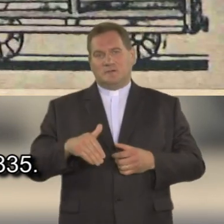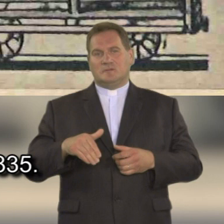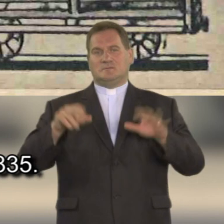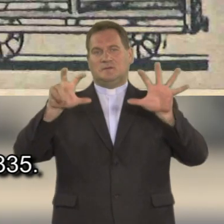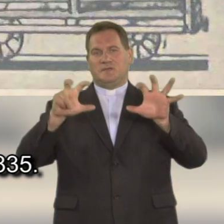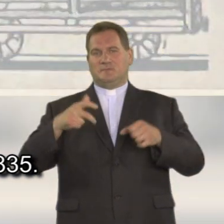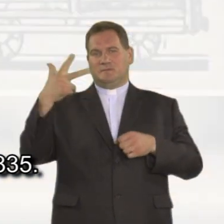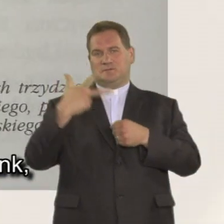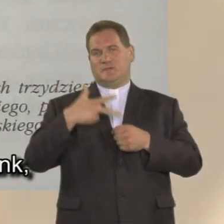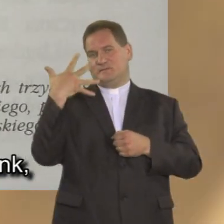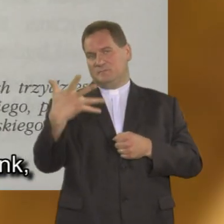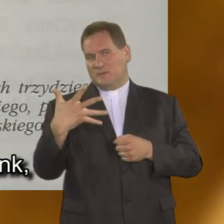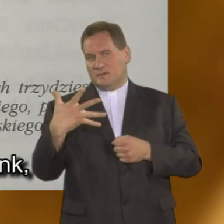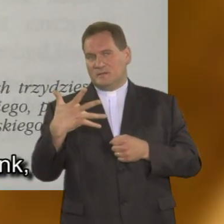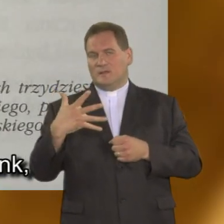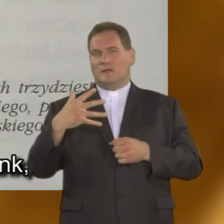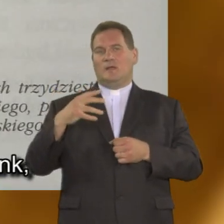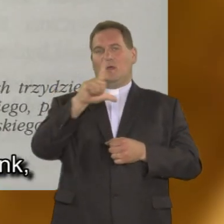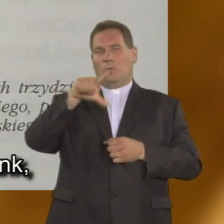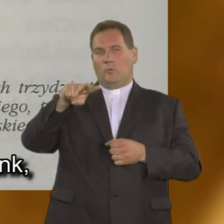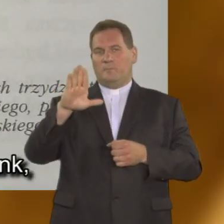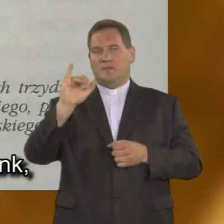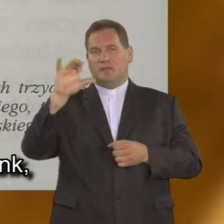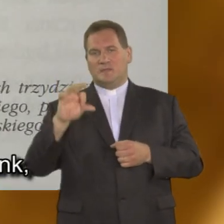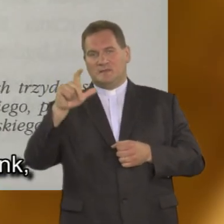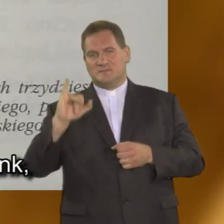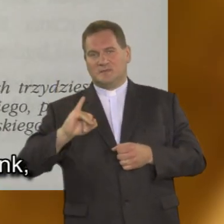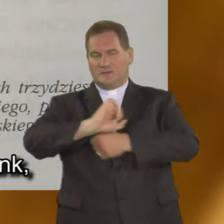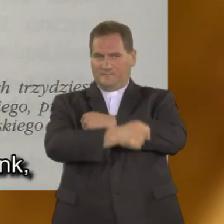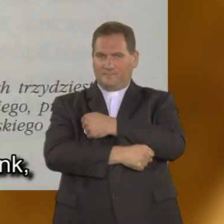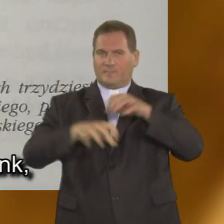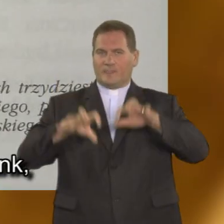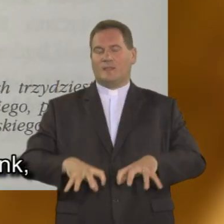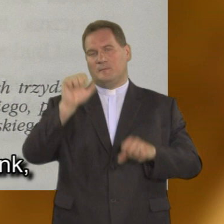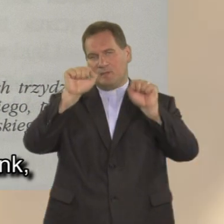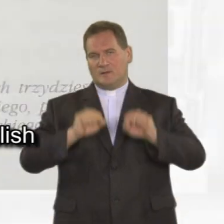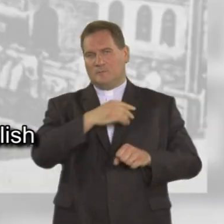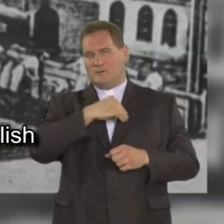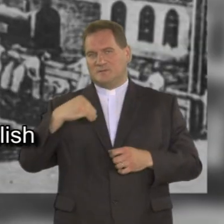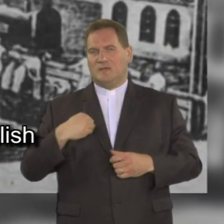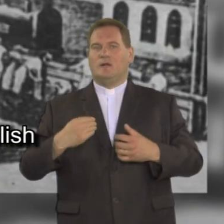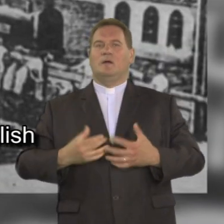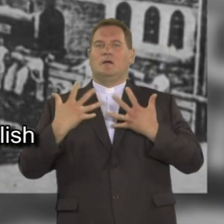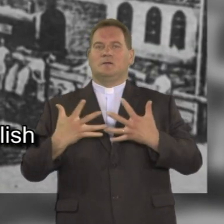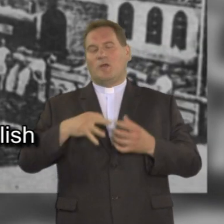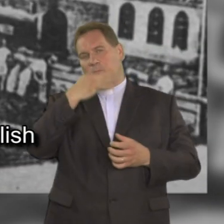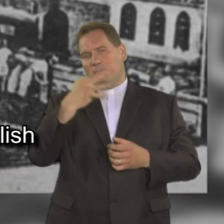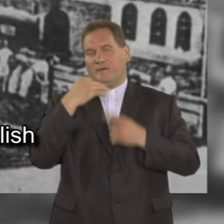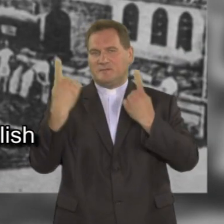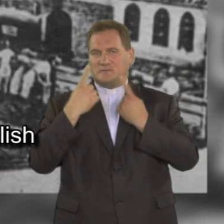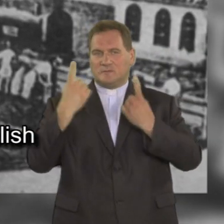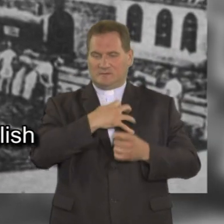1835. Hrabia Henryk Łubieński, wiceprezes Banku Polskiego, który chciał poprawić sytuację